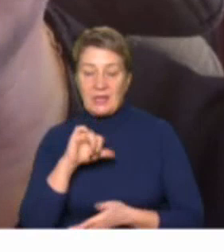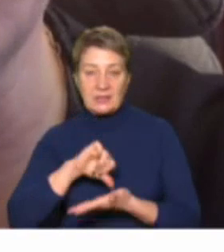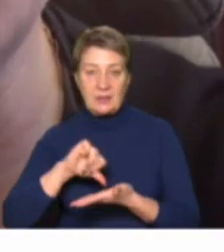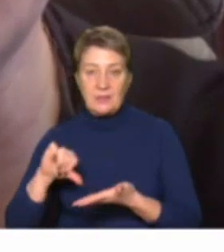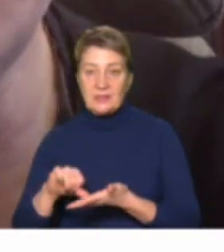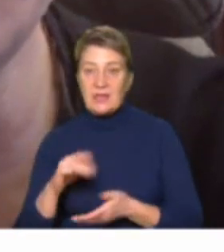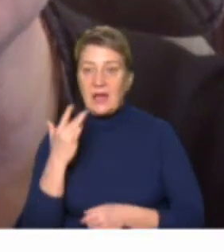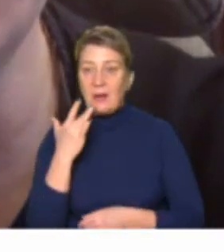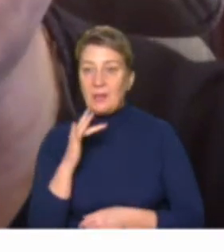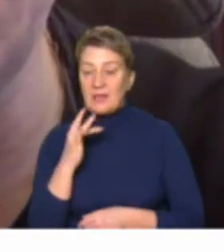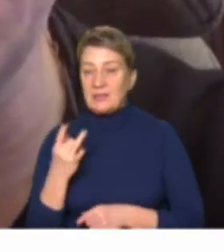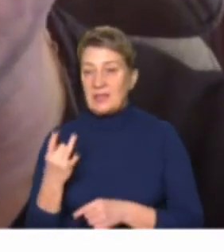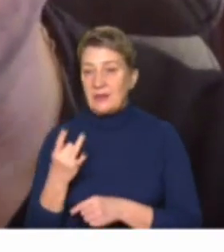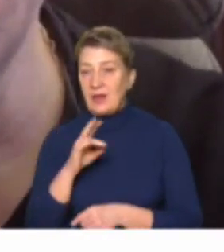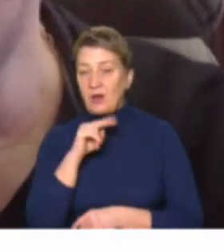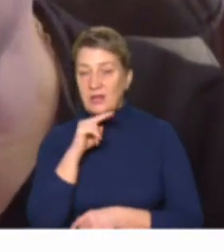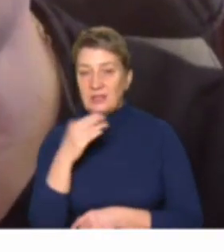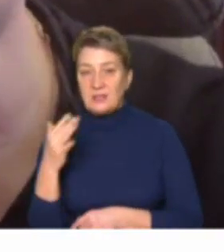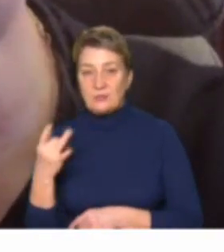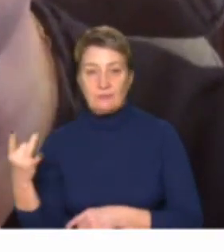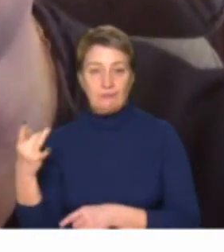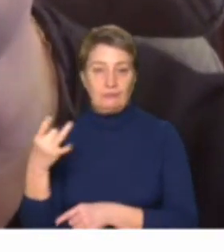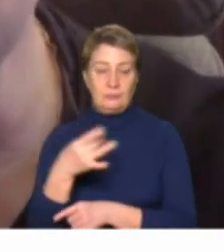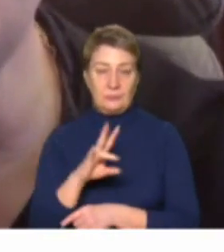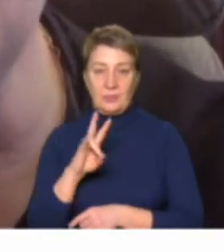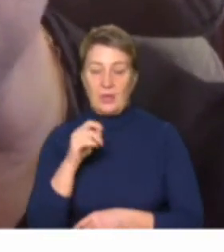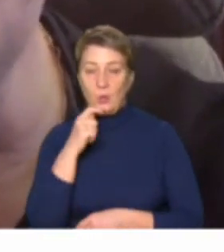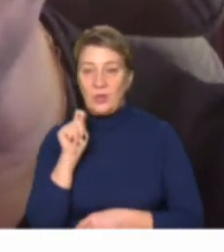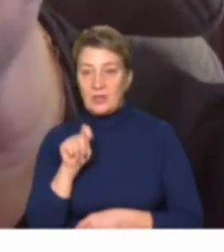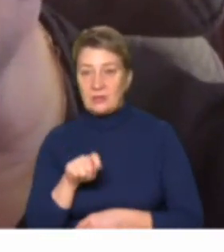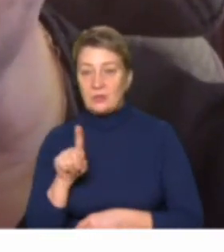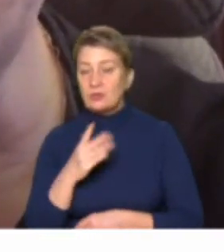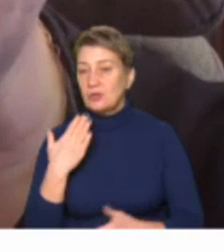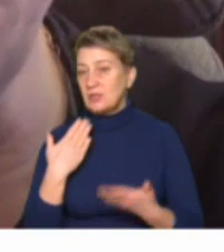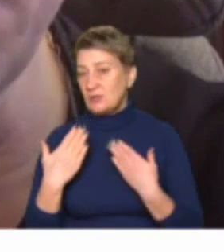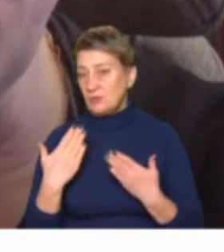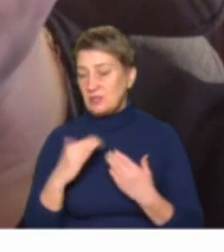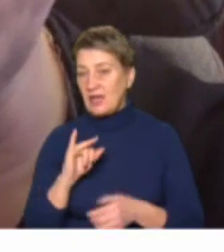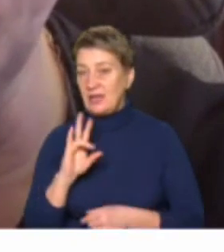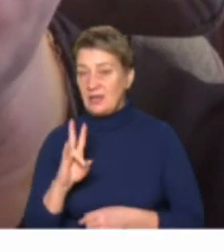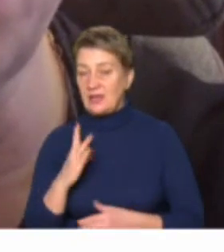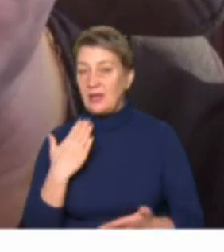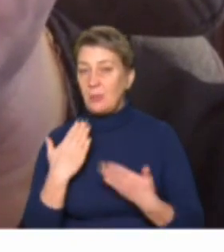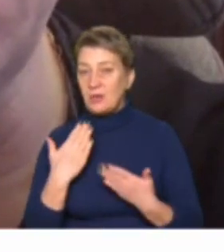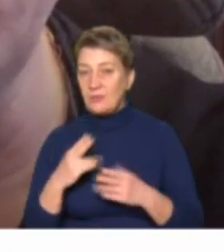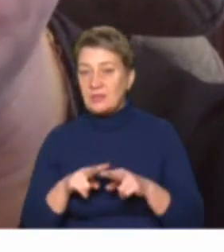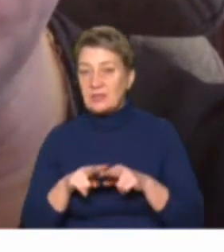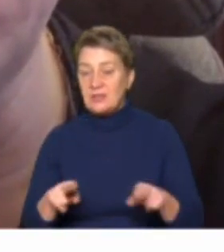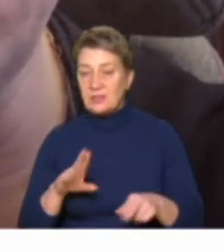ракети, корейські ракети вже летять на нас. Що стосується Ірану, перемовини те ж саме, Сполучені